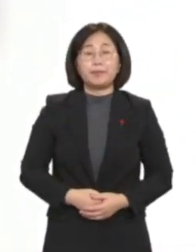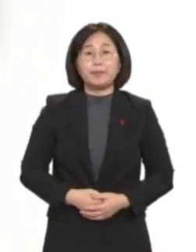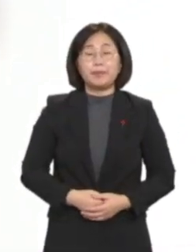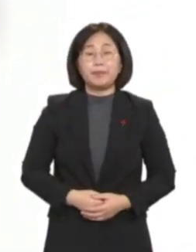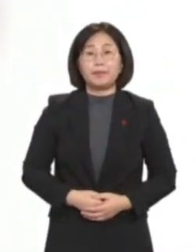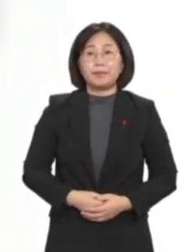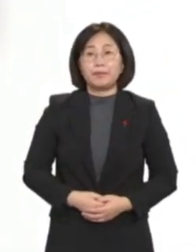제일입니다